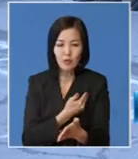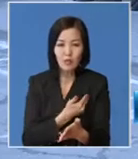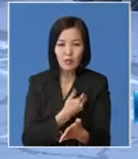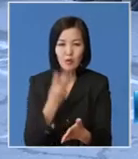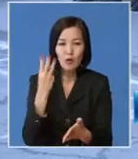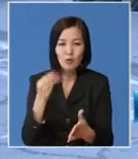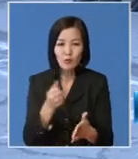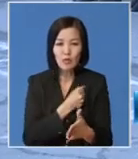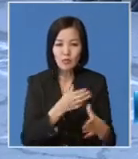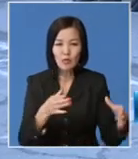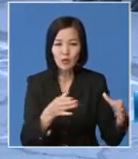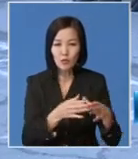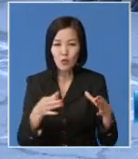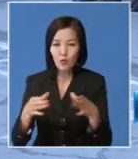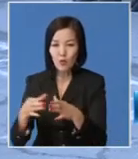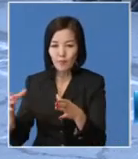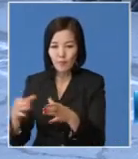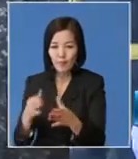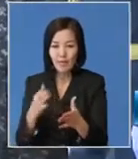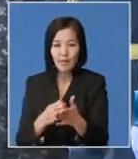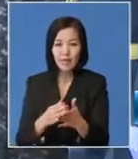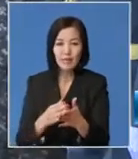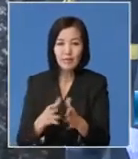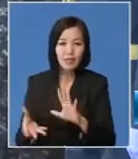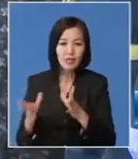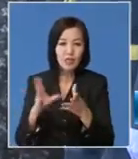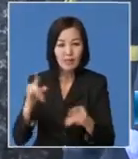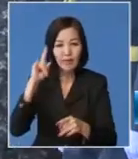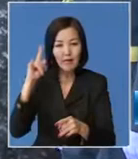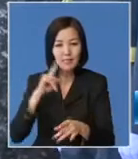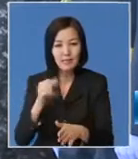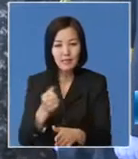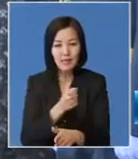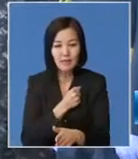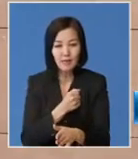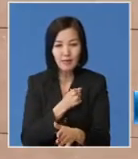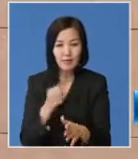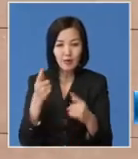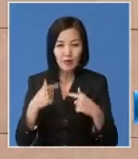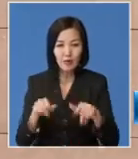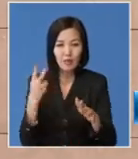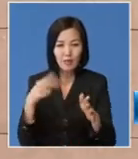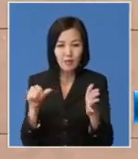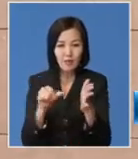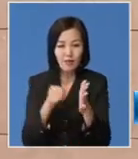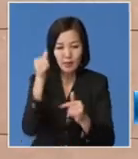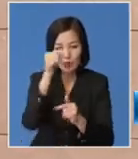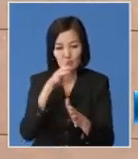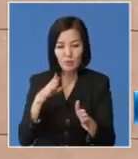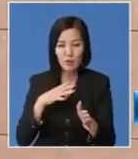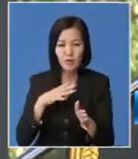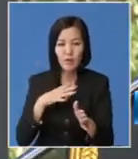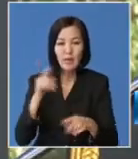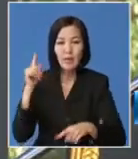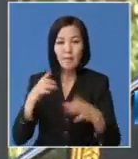бөлім шоғырланған. Олар ел тыныштығын күзетіп жүр. Жалпы биыл Қазақстан армиясының құрылғанына 26 жыл толып отыр. Отан қорғаушылар күніне